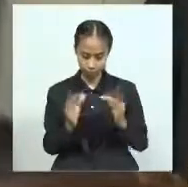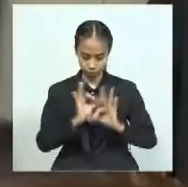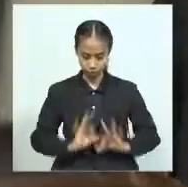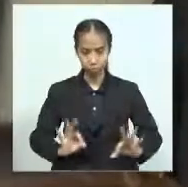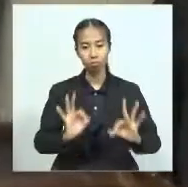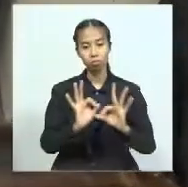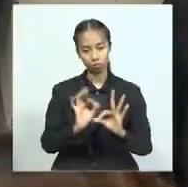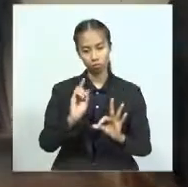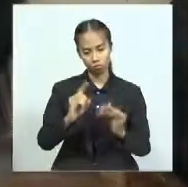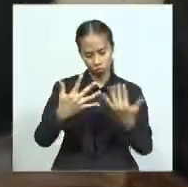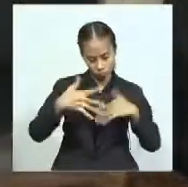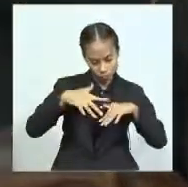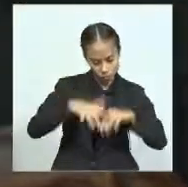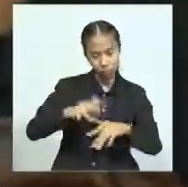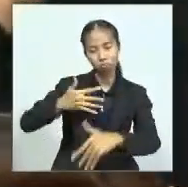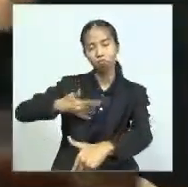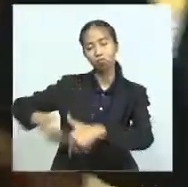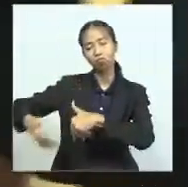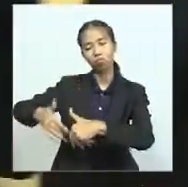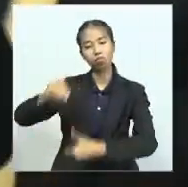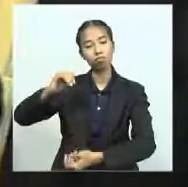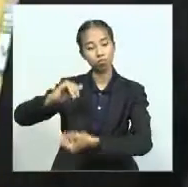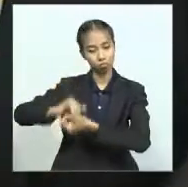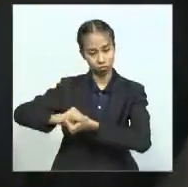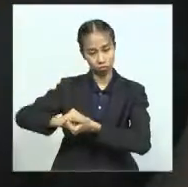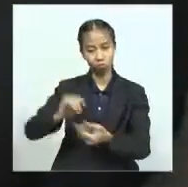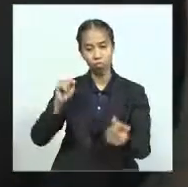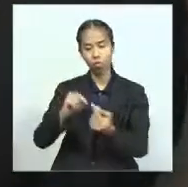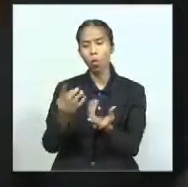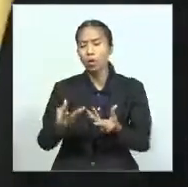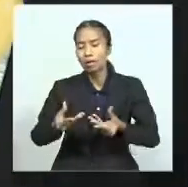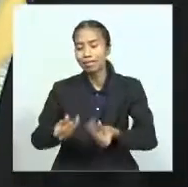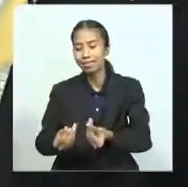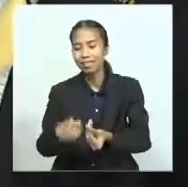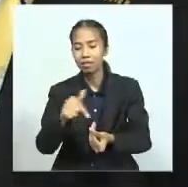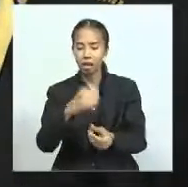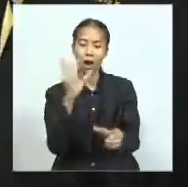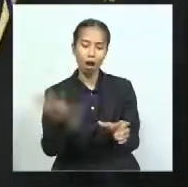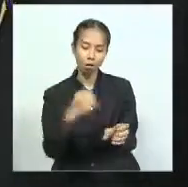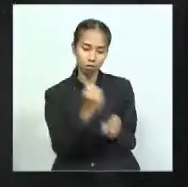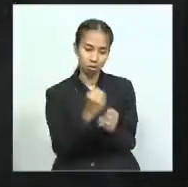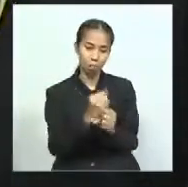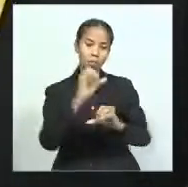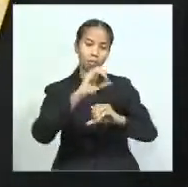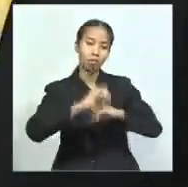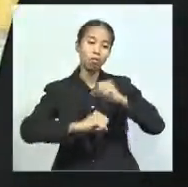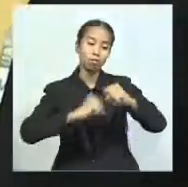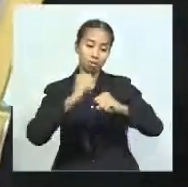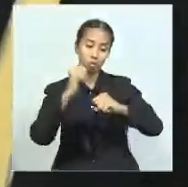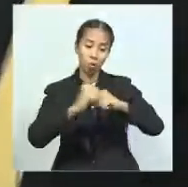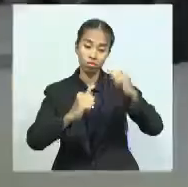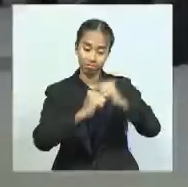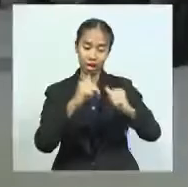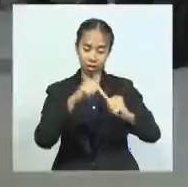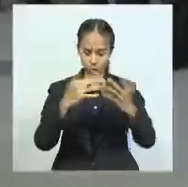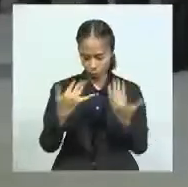ชนจะต้องได้รับความร่วมมือจากประชาชนในพื้นที่ในเรื่องที่ดินที่จะก่อสร้างเพราะว่าหลายพื้นที่ตอนนี้ก็ยังมีปัญหาอยู่จึงม